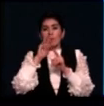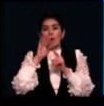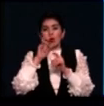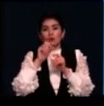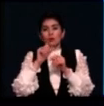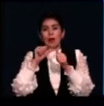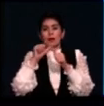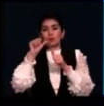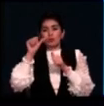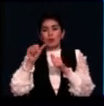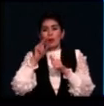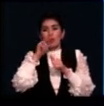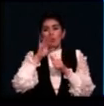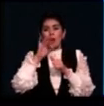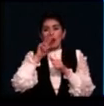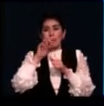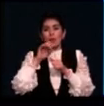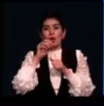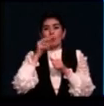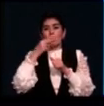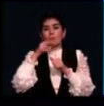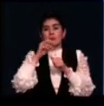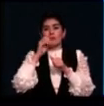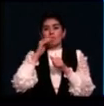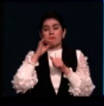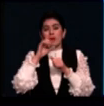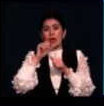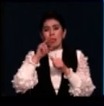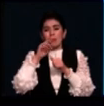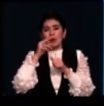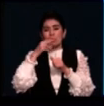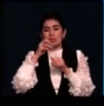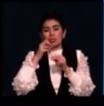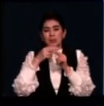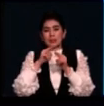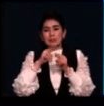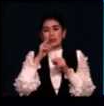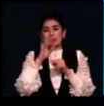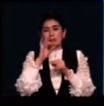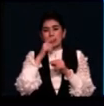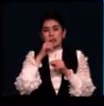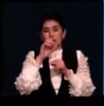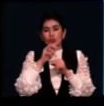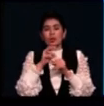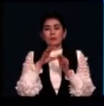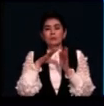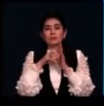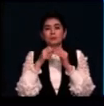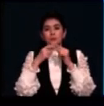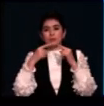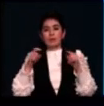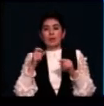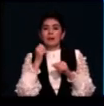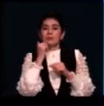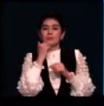va polimer modda hosil bo'ladi fenol formaldegid. Fenol formaldegid smolasi turli